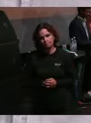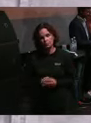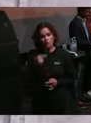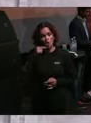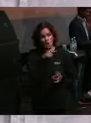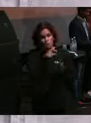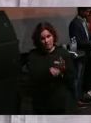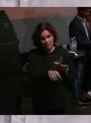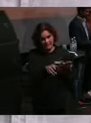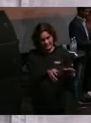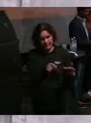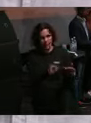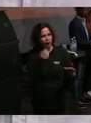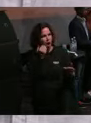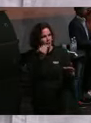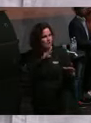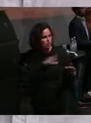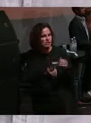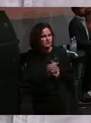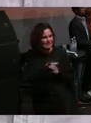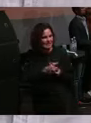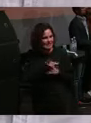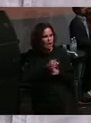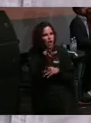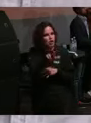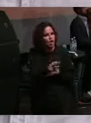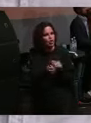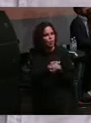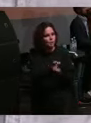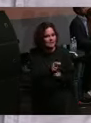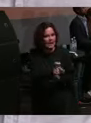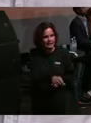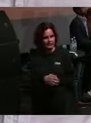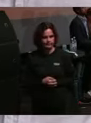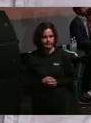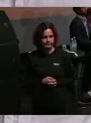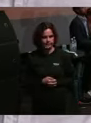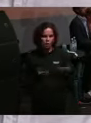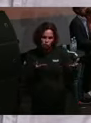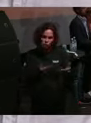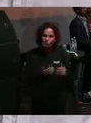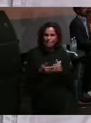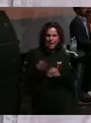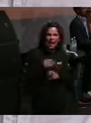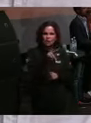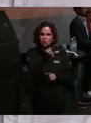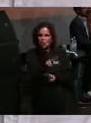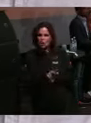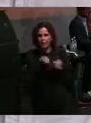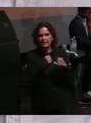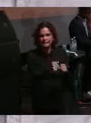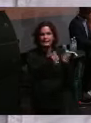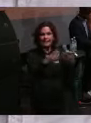Rødt har jo alltid vært opptatt av grønn omstilling og det å få en virkelig grønn energi,